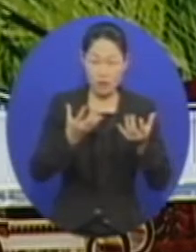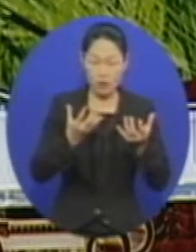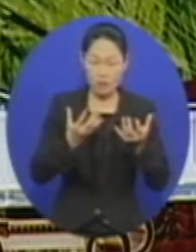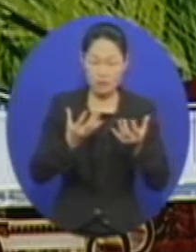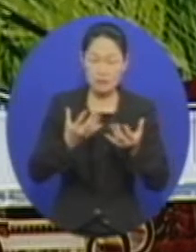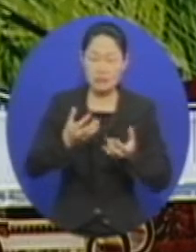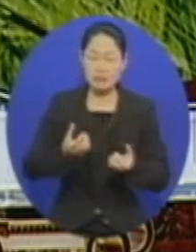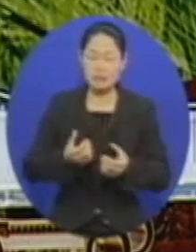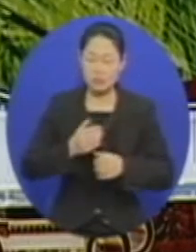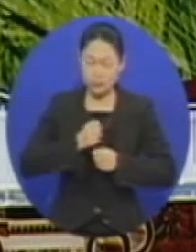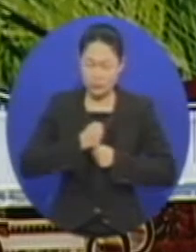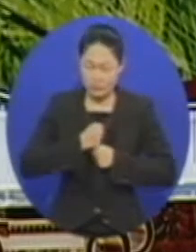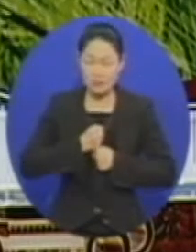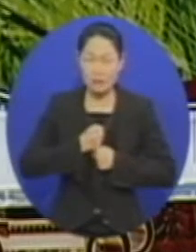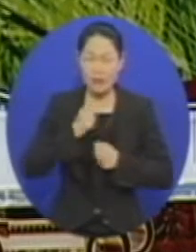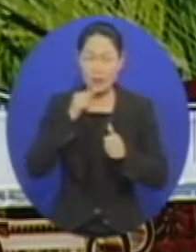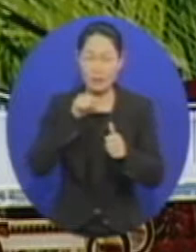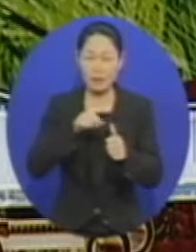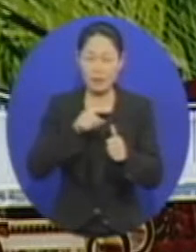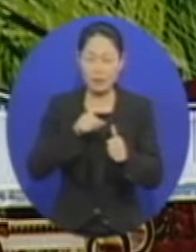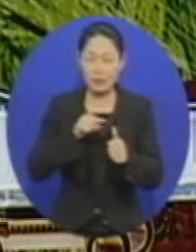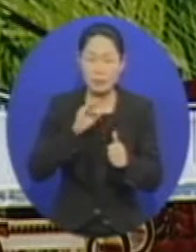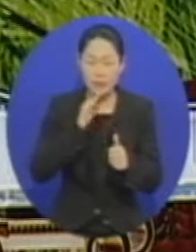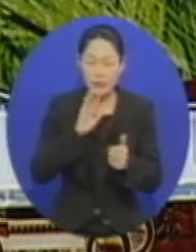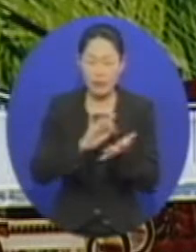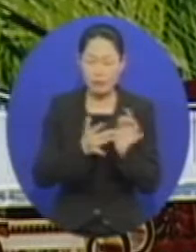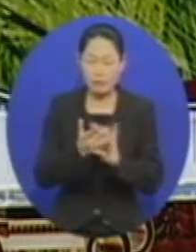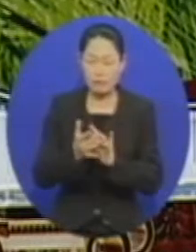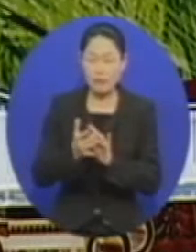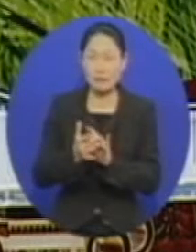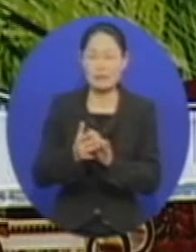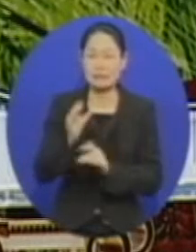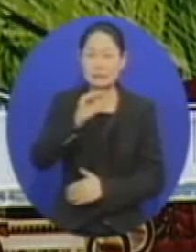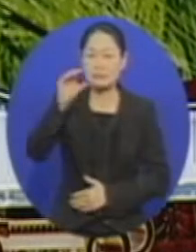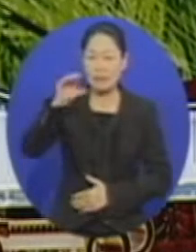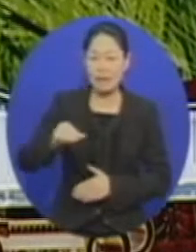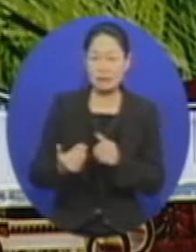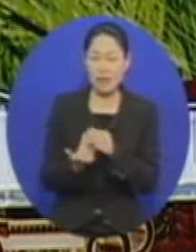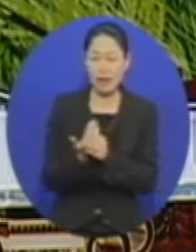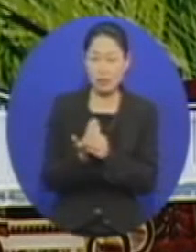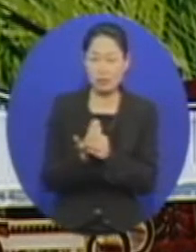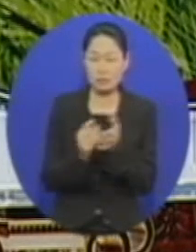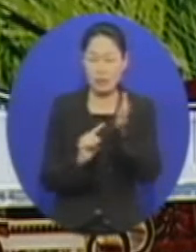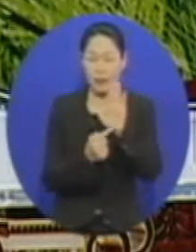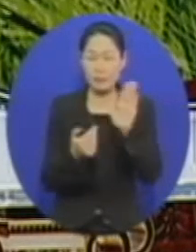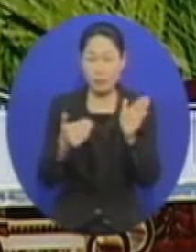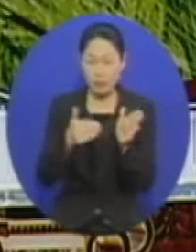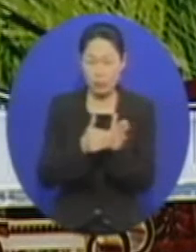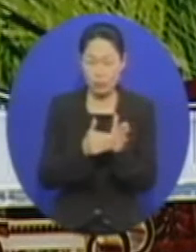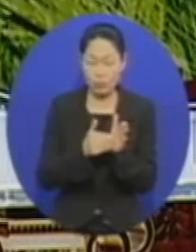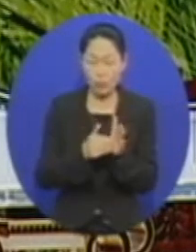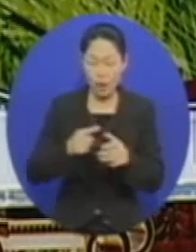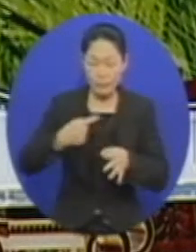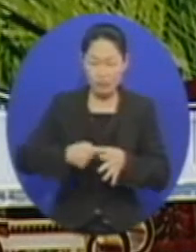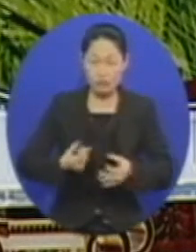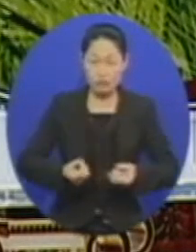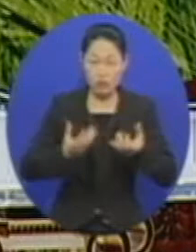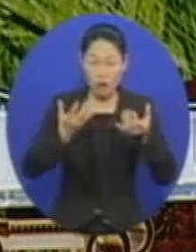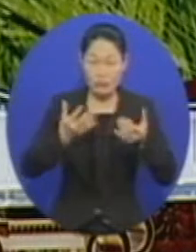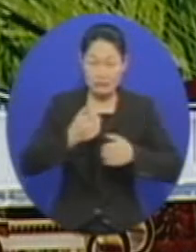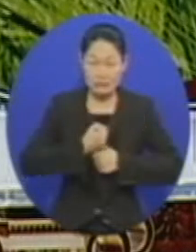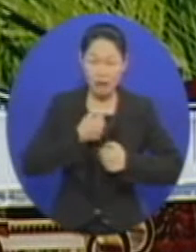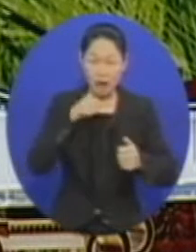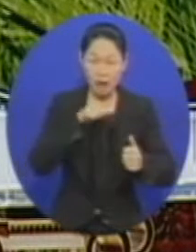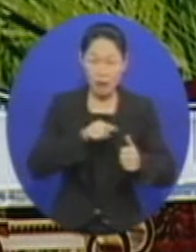했는데 유월절 열기는 예수님이 십자가 사건을 예표 하는 것이에요 맥주 저를 지키라 고 하셨는데 이 맥주